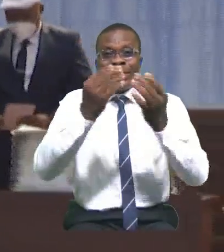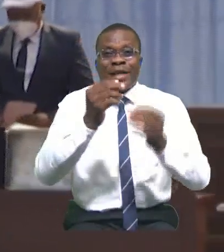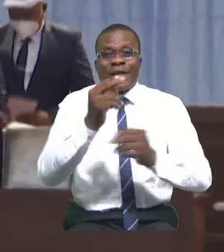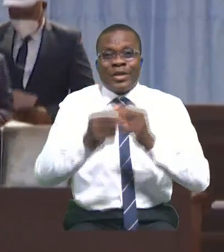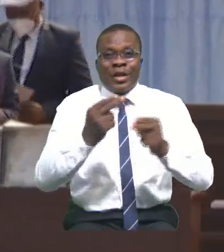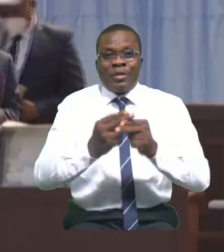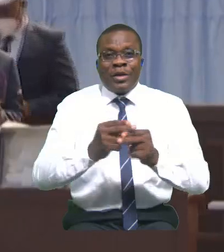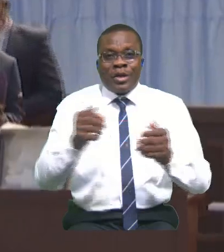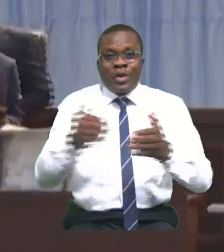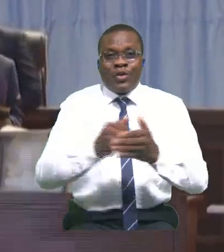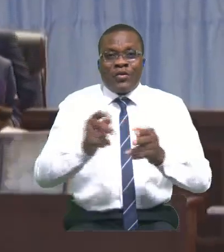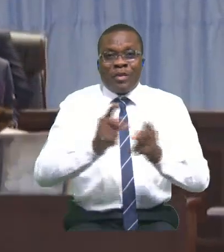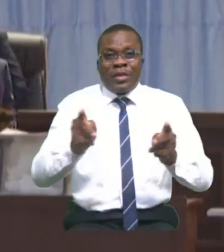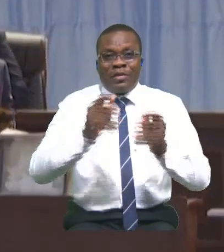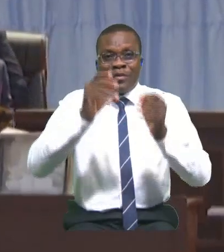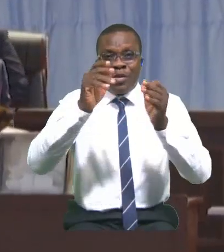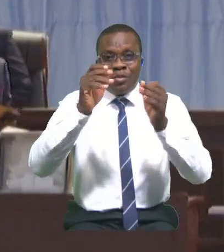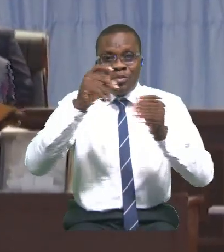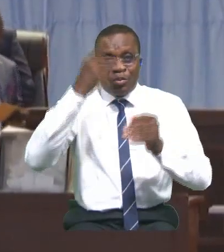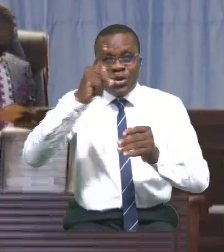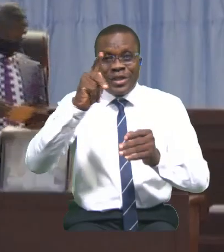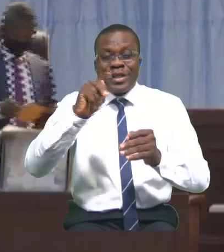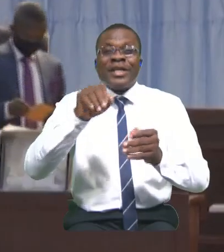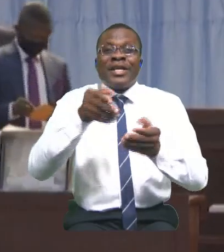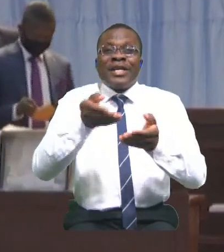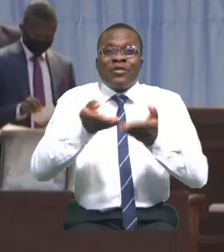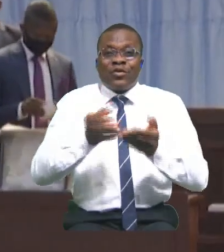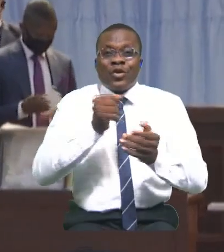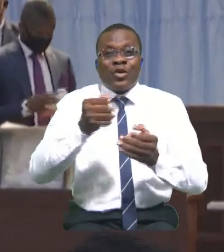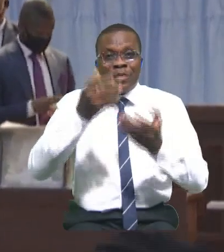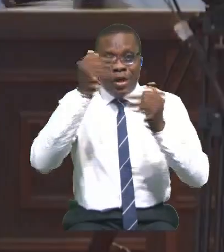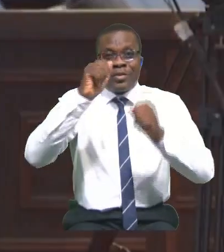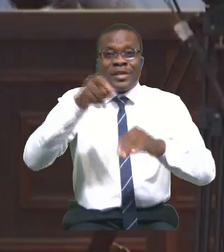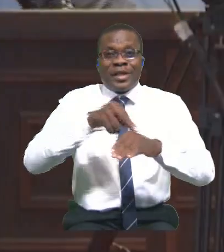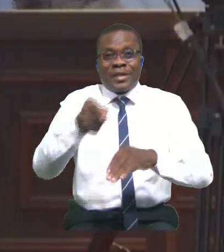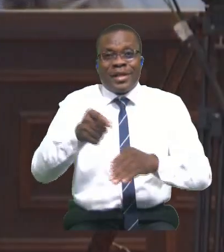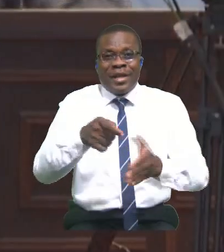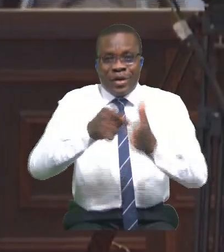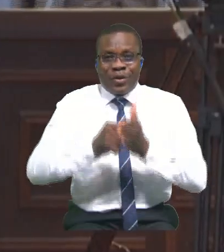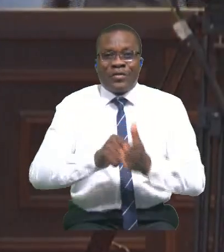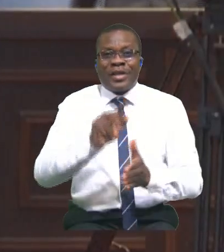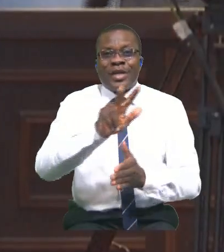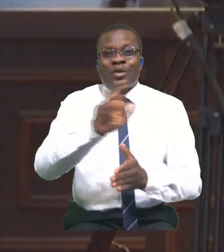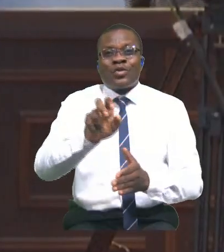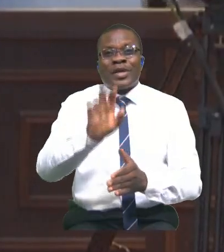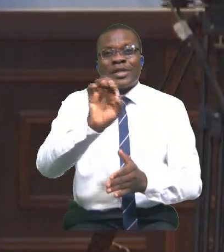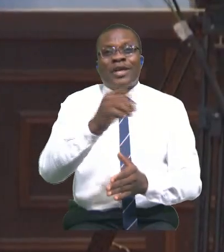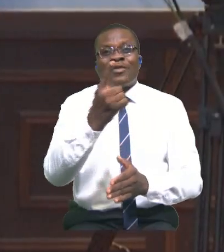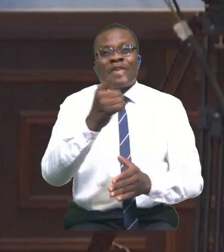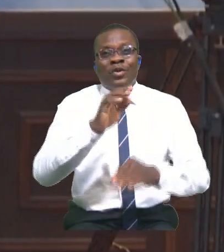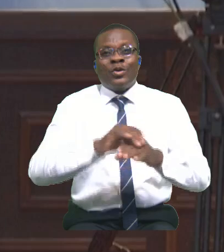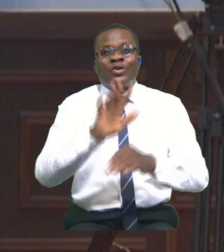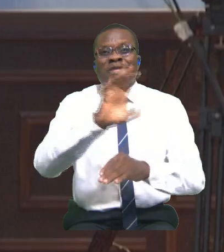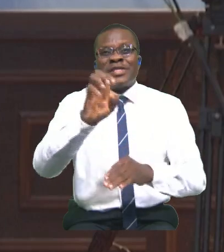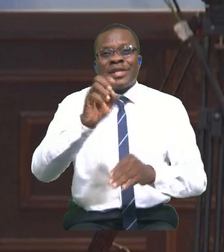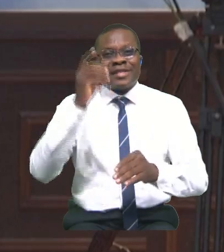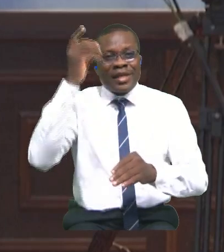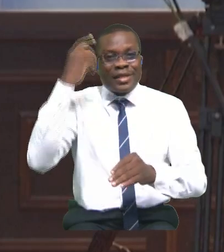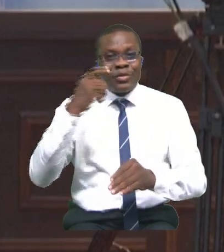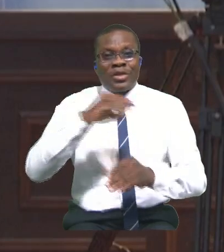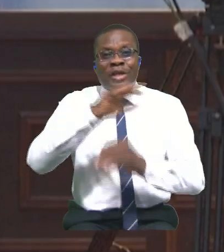plateforme politique voulu par Félix chissekedi revendique désormais 391 sur 500 députés toutes les autres